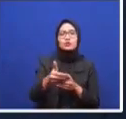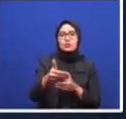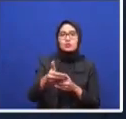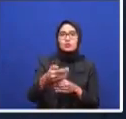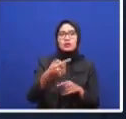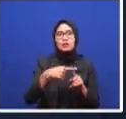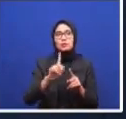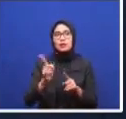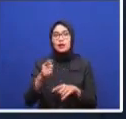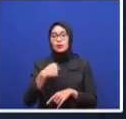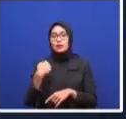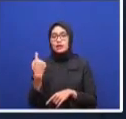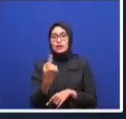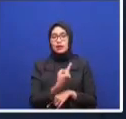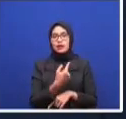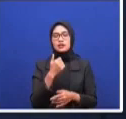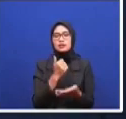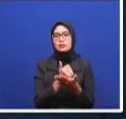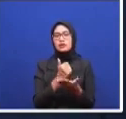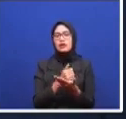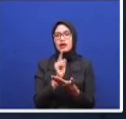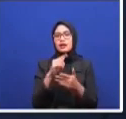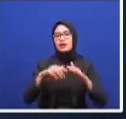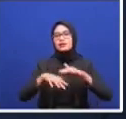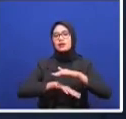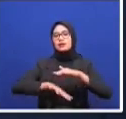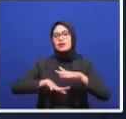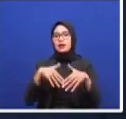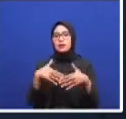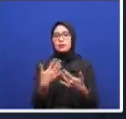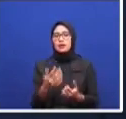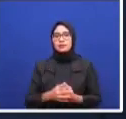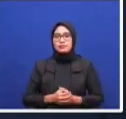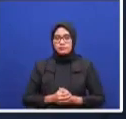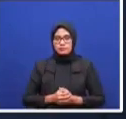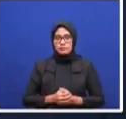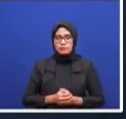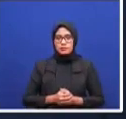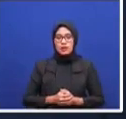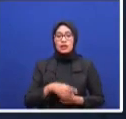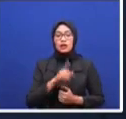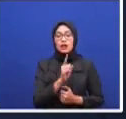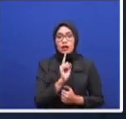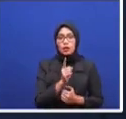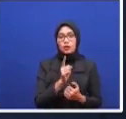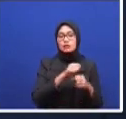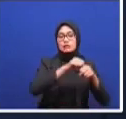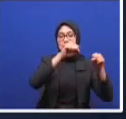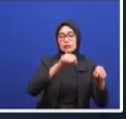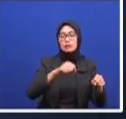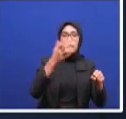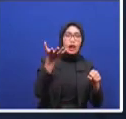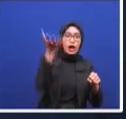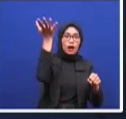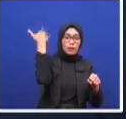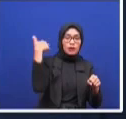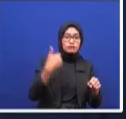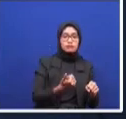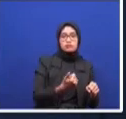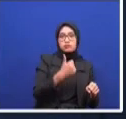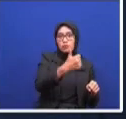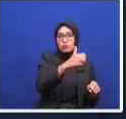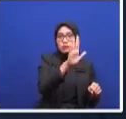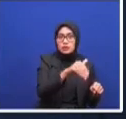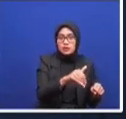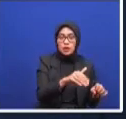dalilnya tuh secara fikih, yaitu mempertahankan yang lama tapi bagus dan